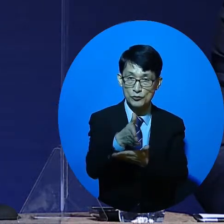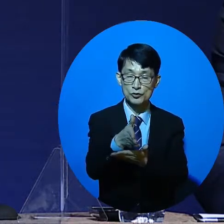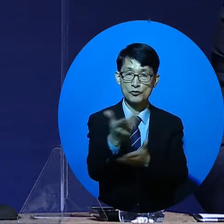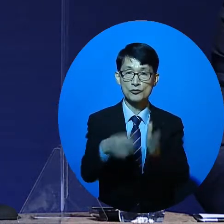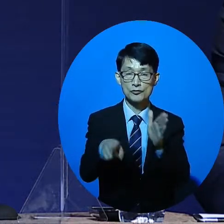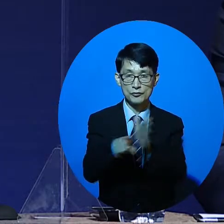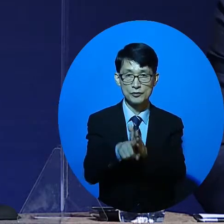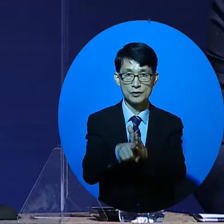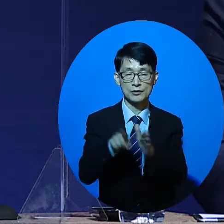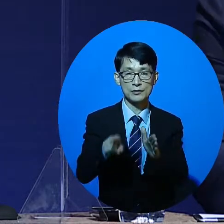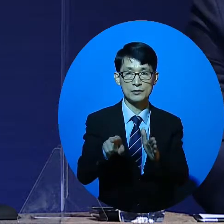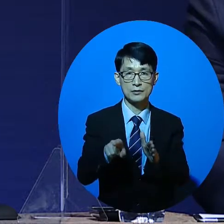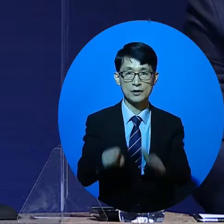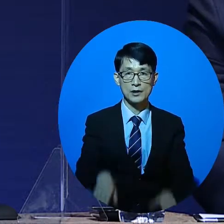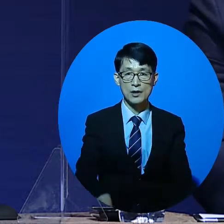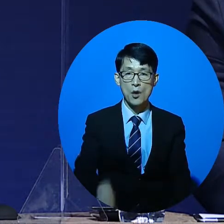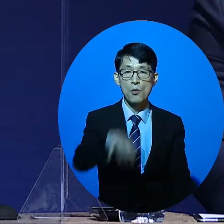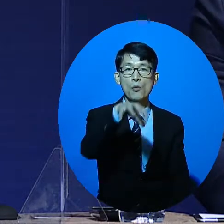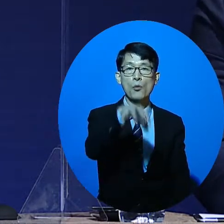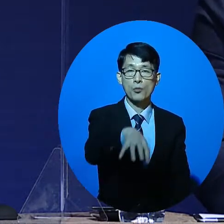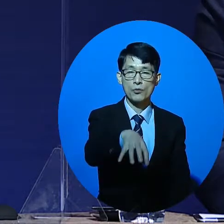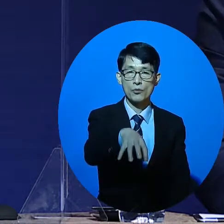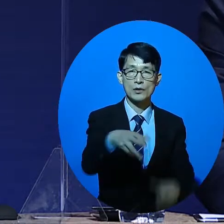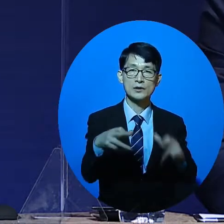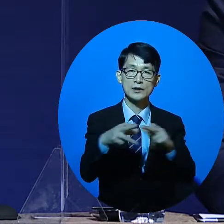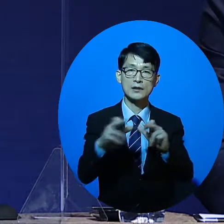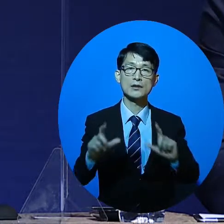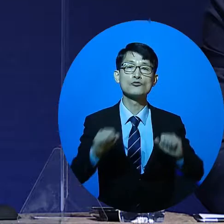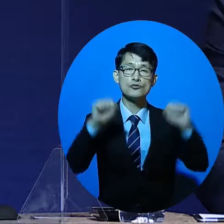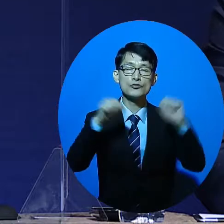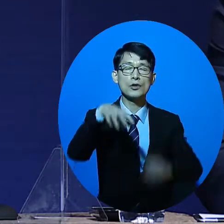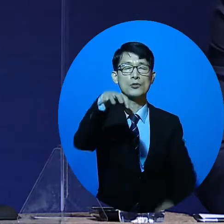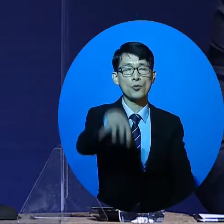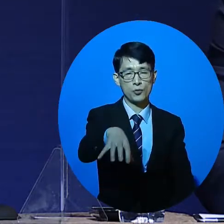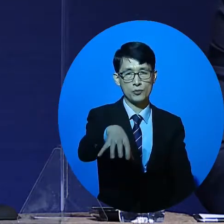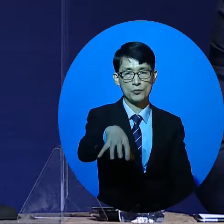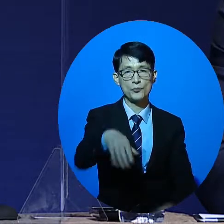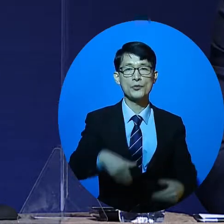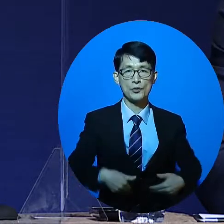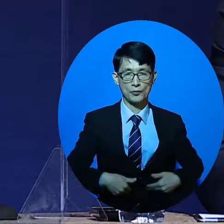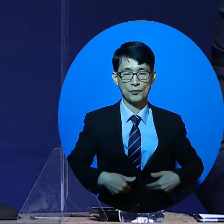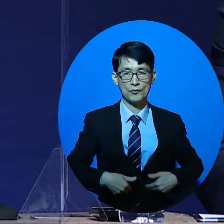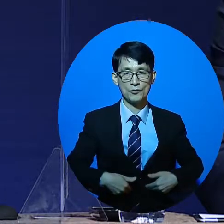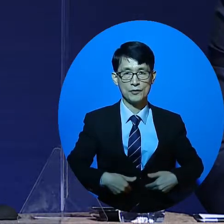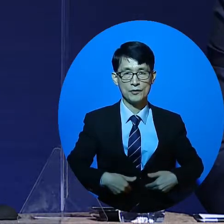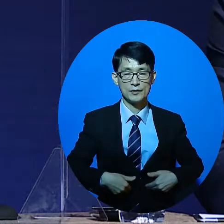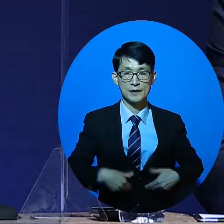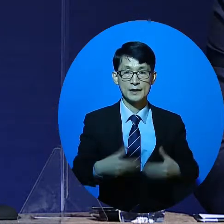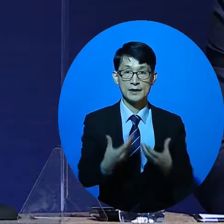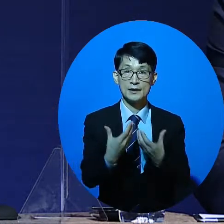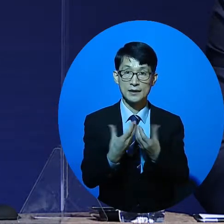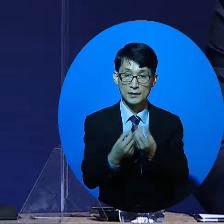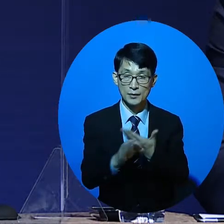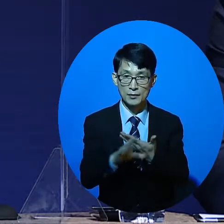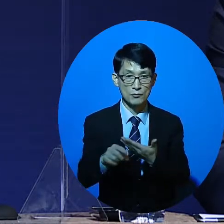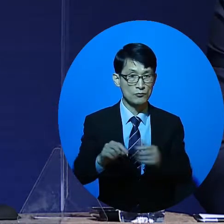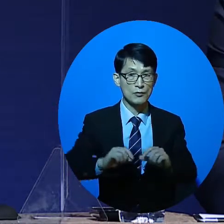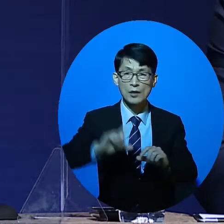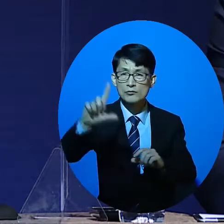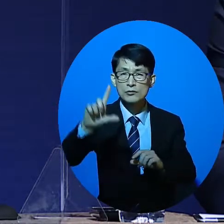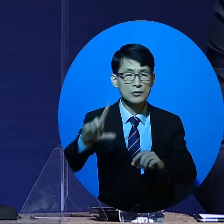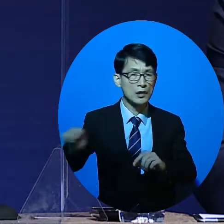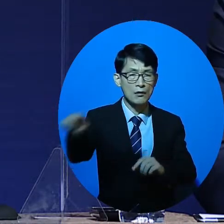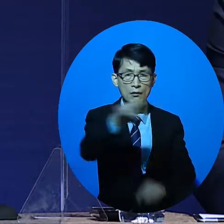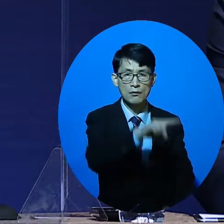공공체육실 이제 공간들이 굉장히 많습니다. 우리가 이제 잘 아시다시피 체육 시설들을 보게 되면 거의 다